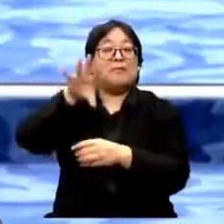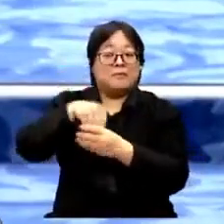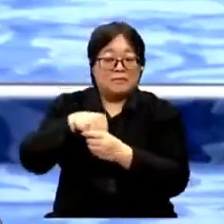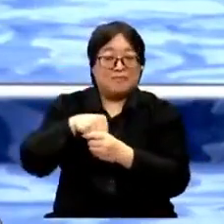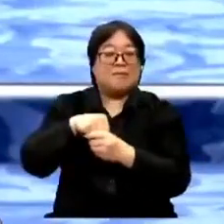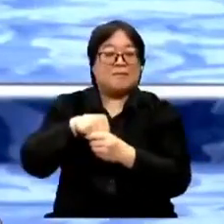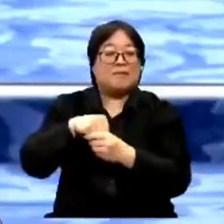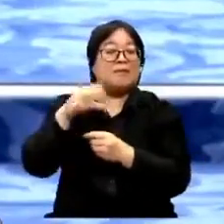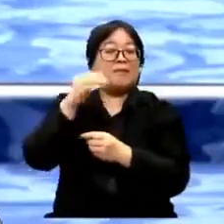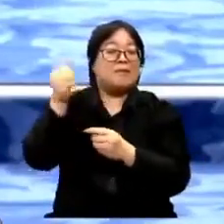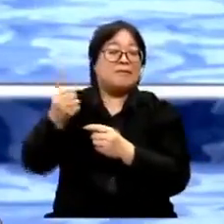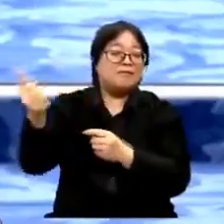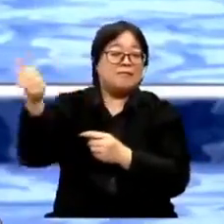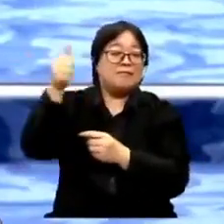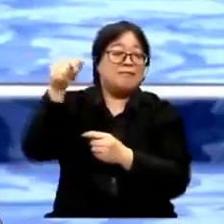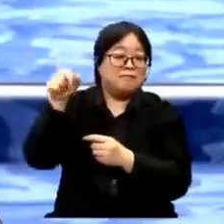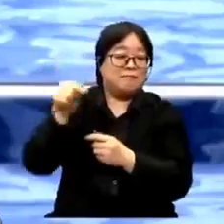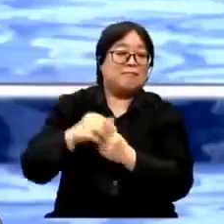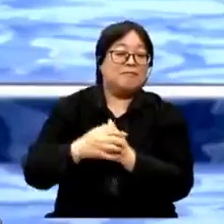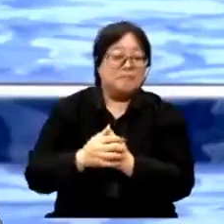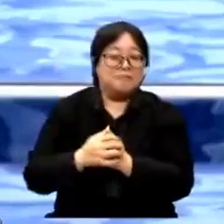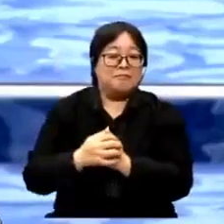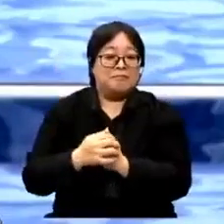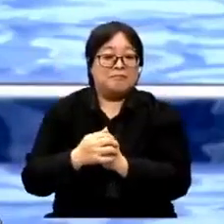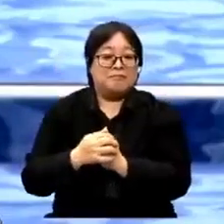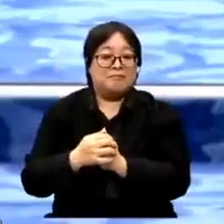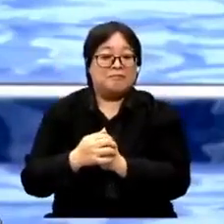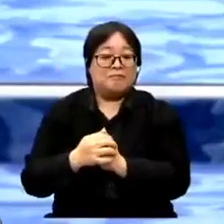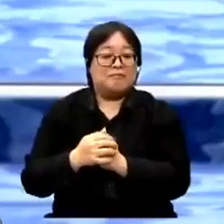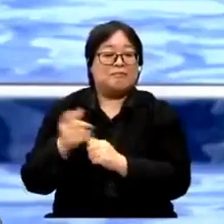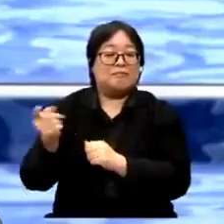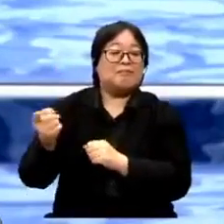Syarikat utama yang kendali oleh